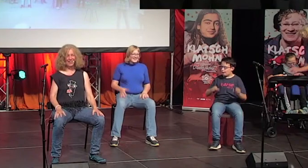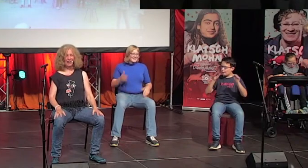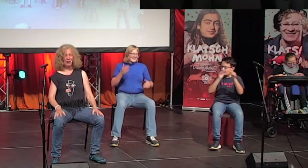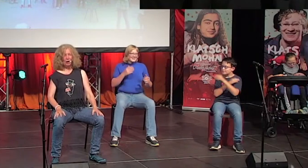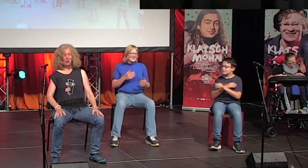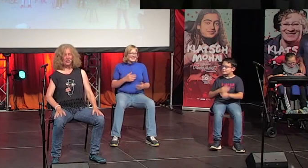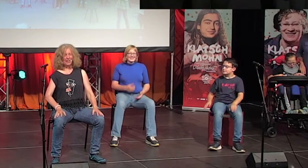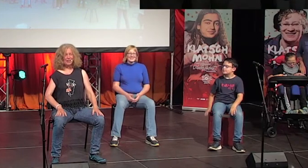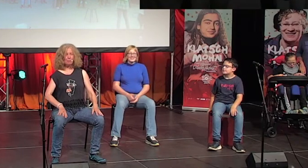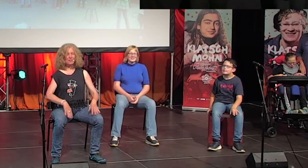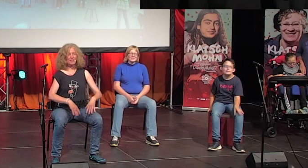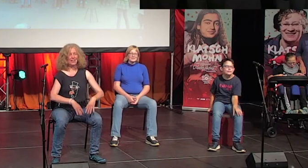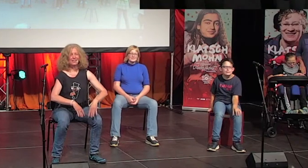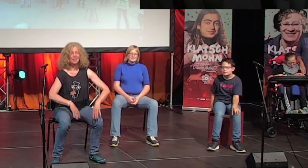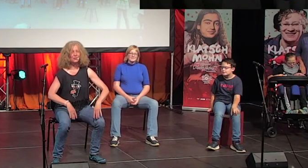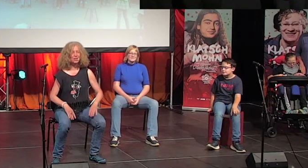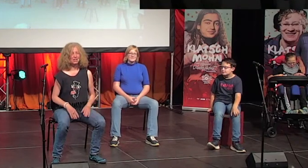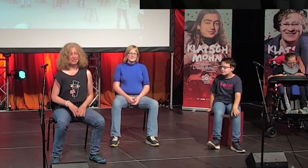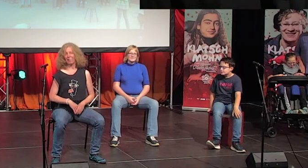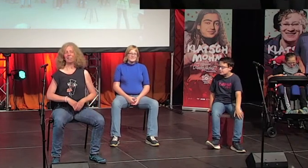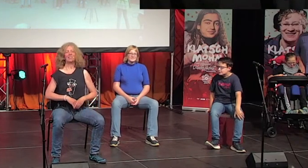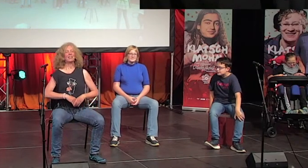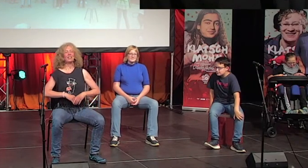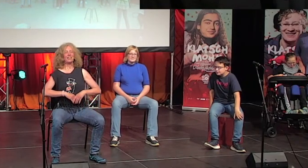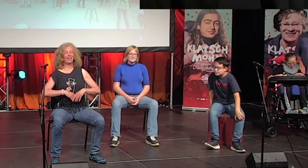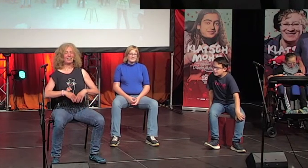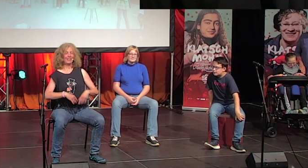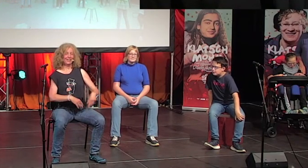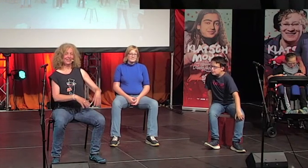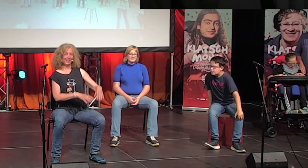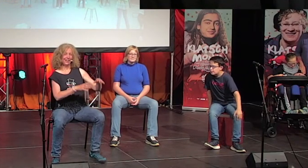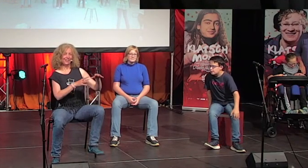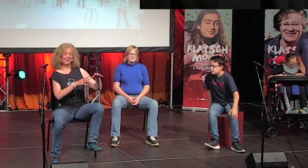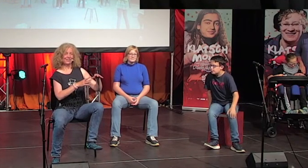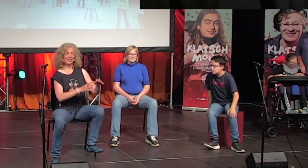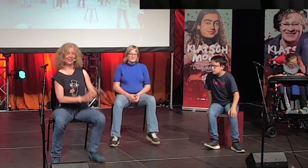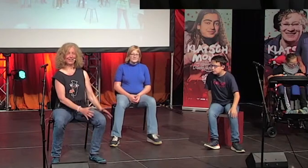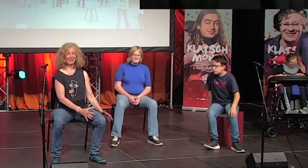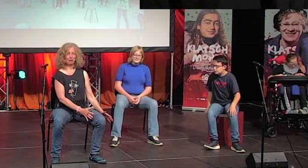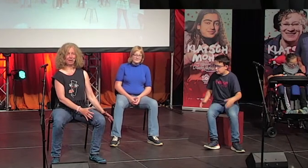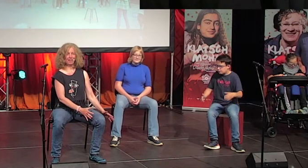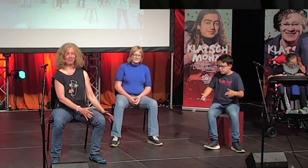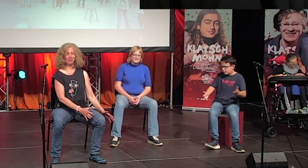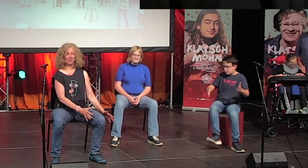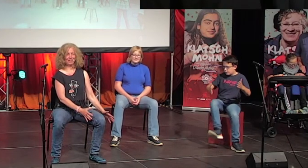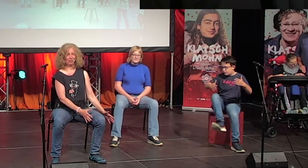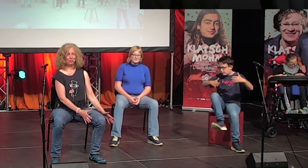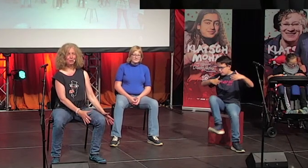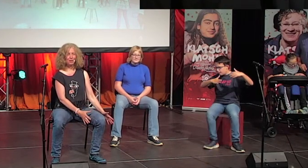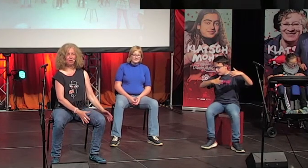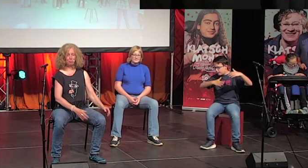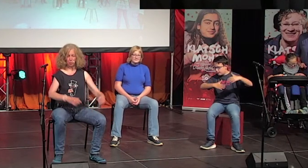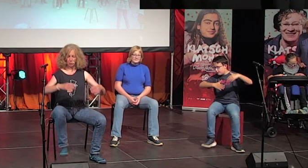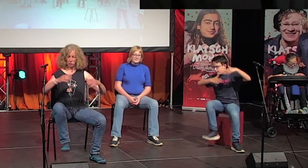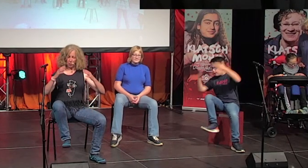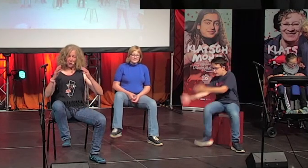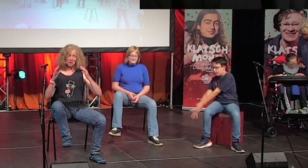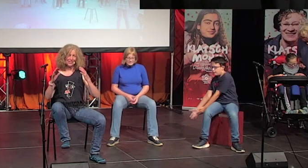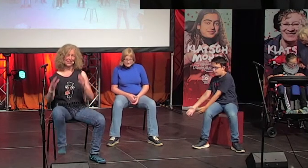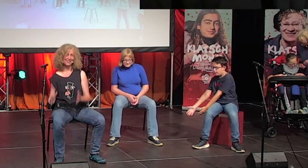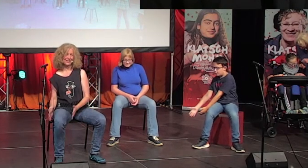Ja, und dann gibt es einen Zwischenteil. Da geht das rechte Bein und der Fuß auf den